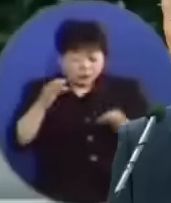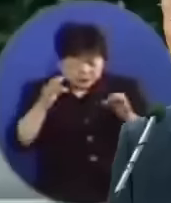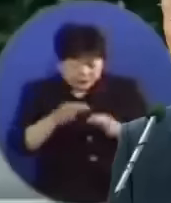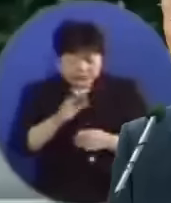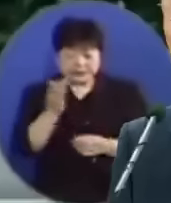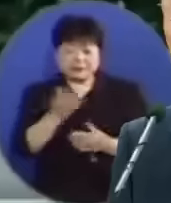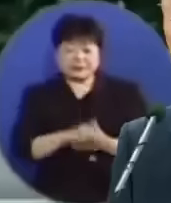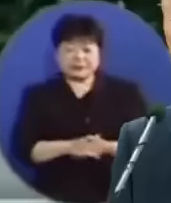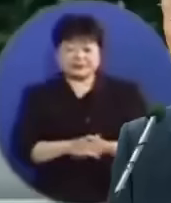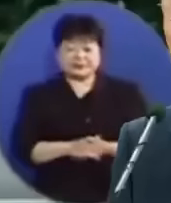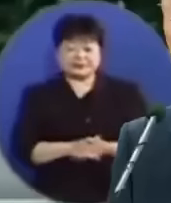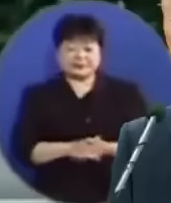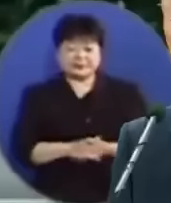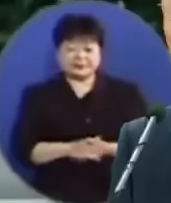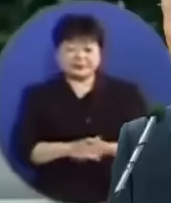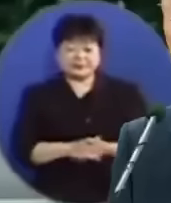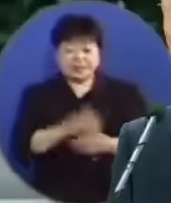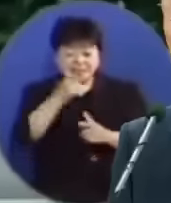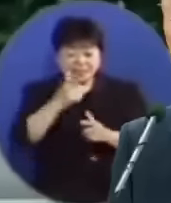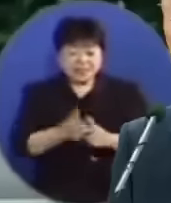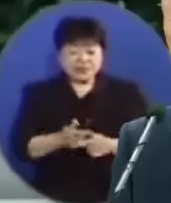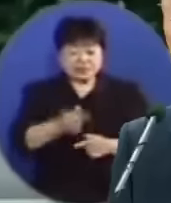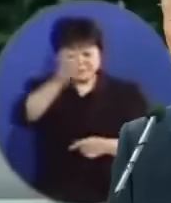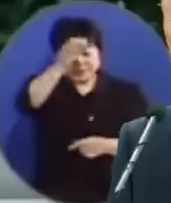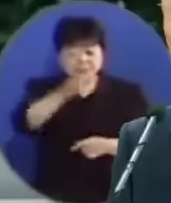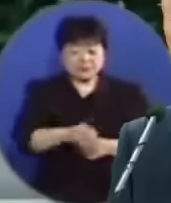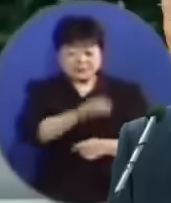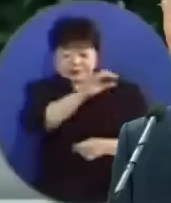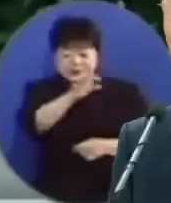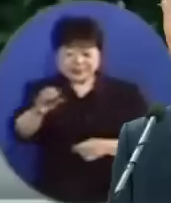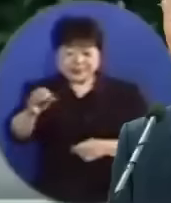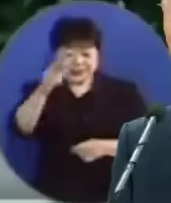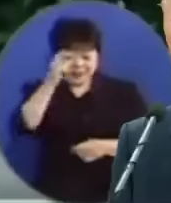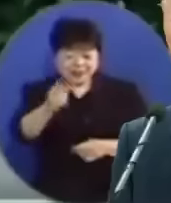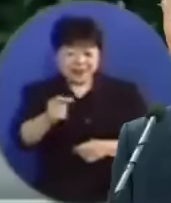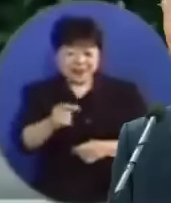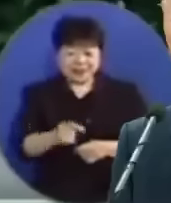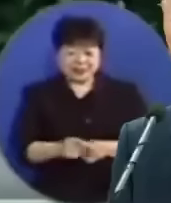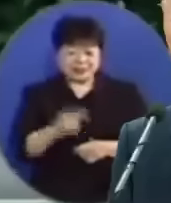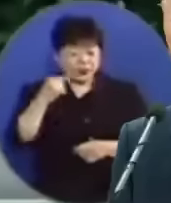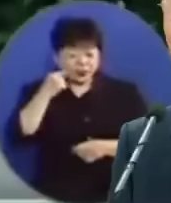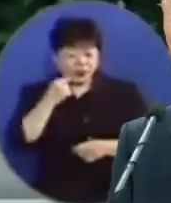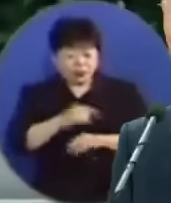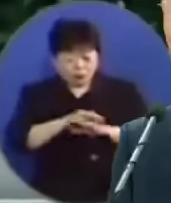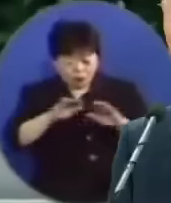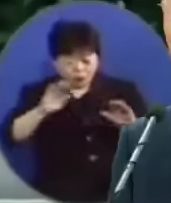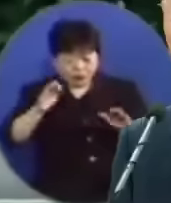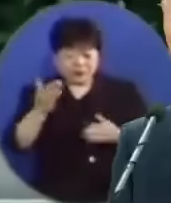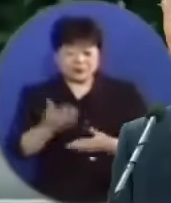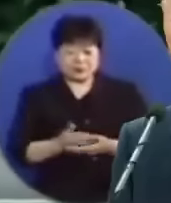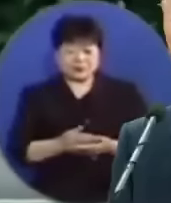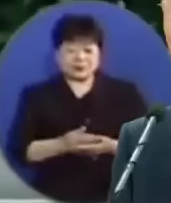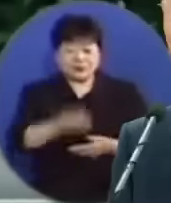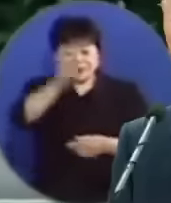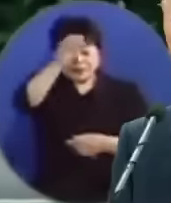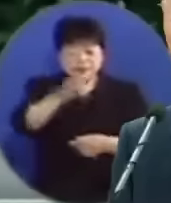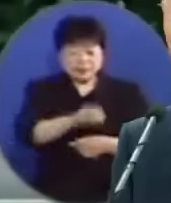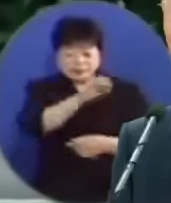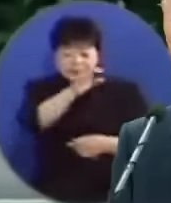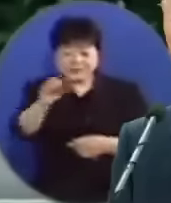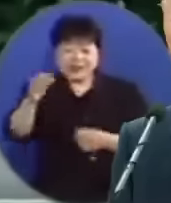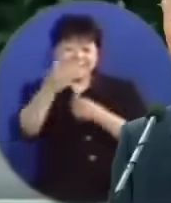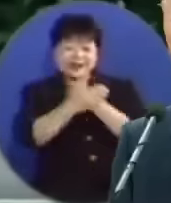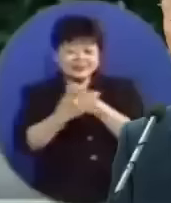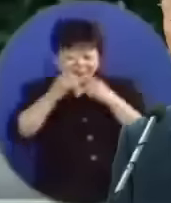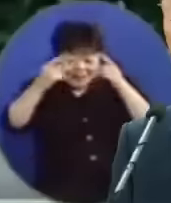마는 것입니다. 예수님의 십자가는 강력한 해독제인 것입니다. 십자가의 은혜를 깨닫고 항상